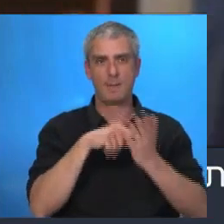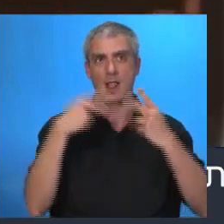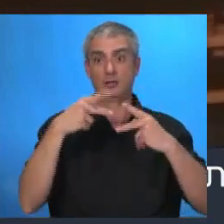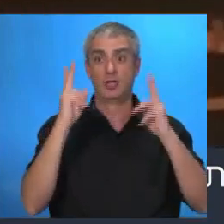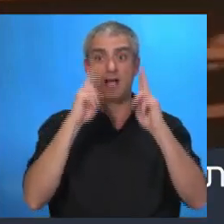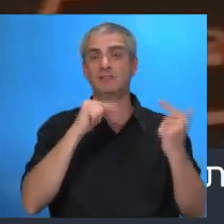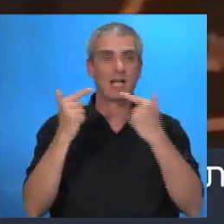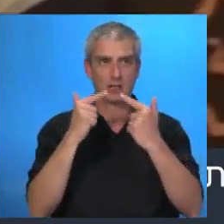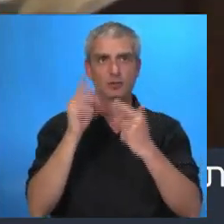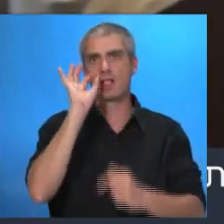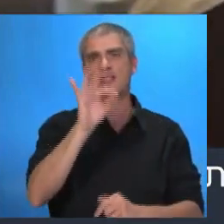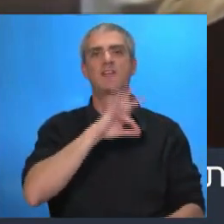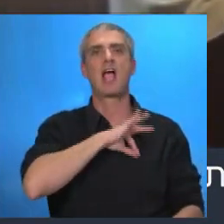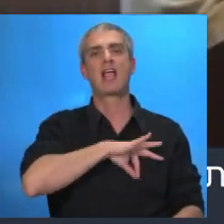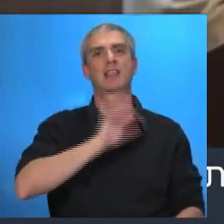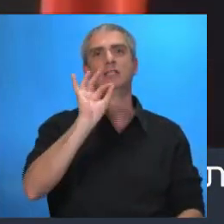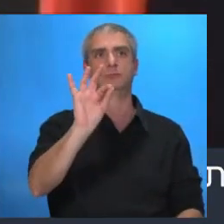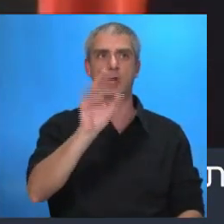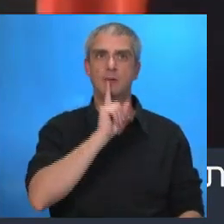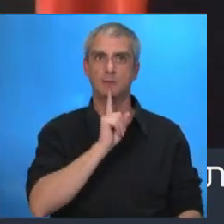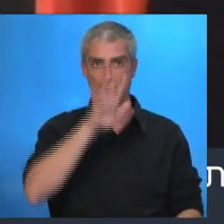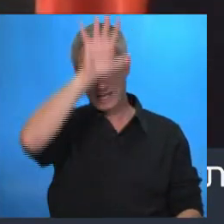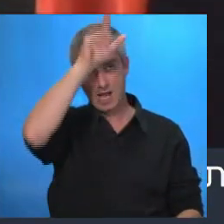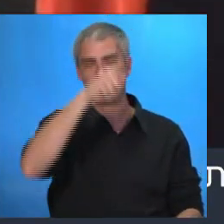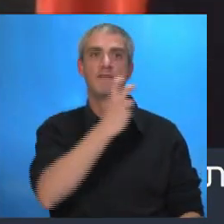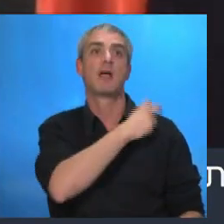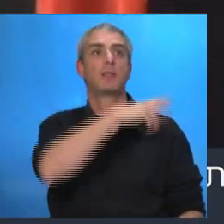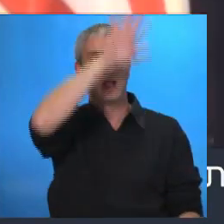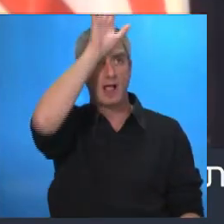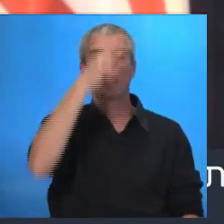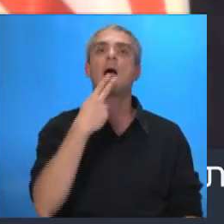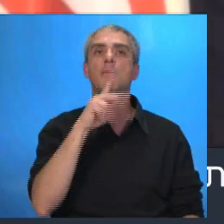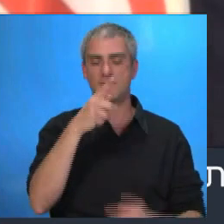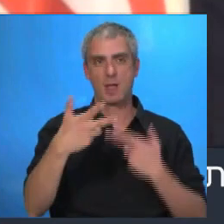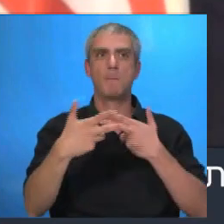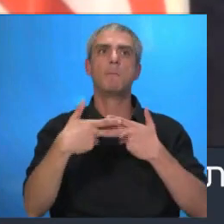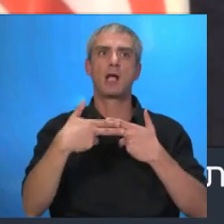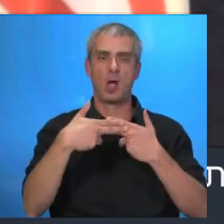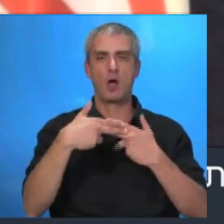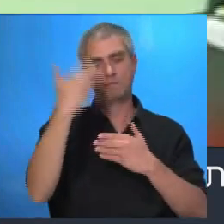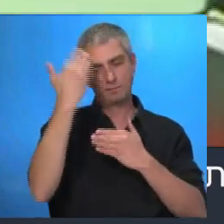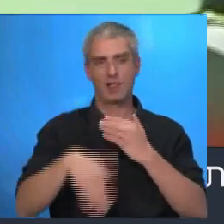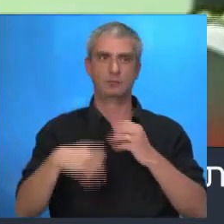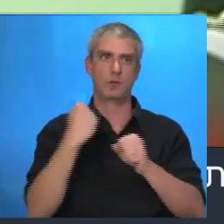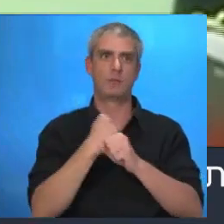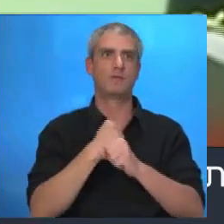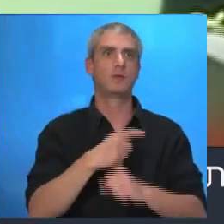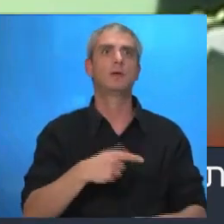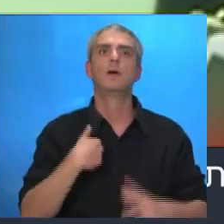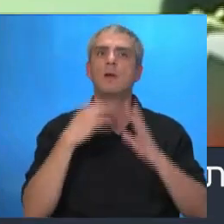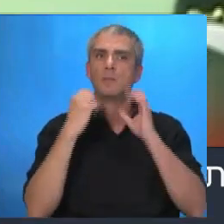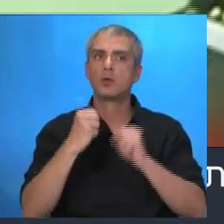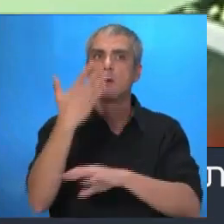האש תפגע באינטרסים שלה. והרמטכ"ל האיראני מבטיח היום שבקרוב תושלם המלאכה. בתאקיד